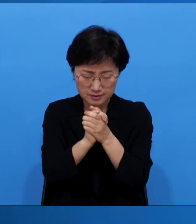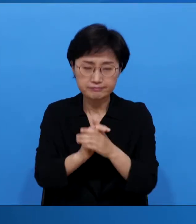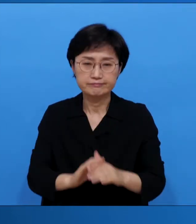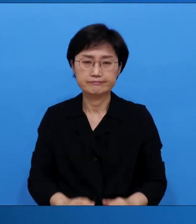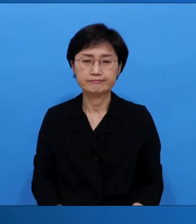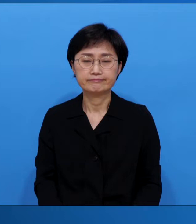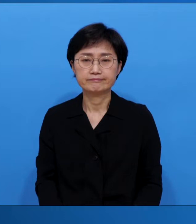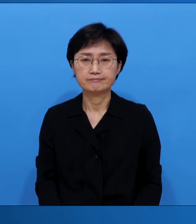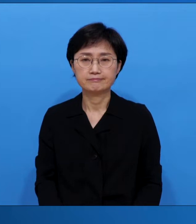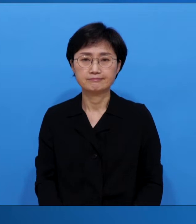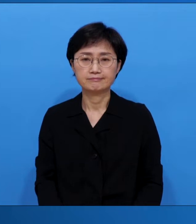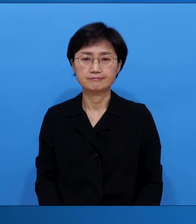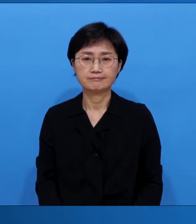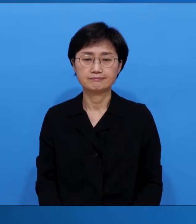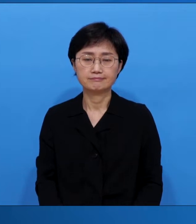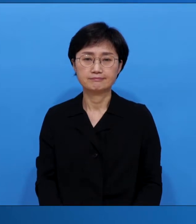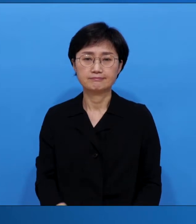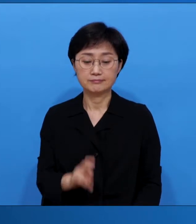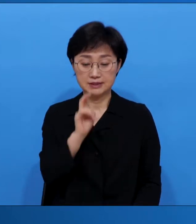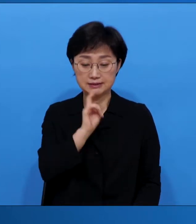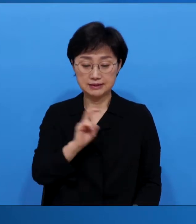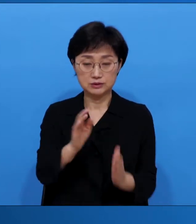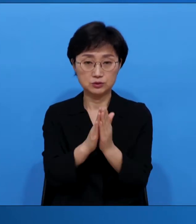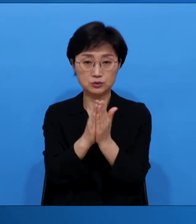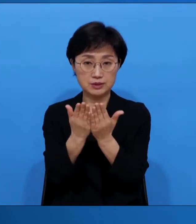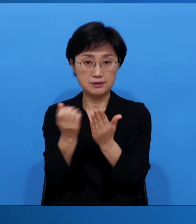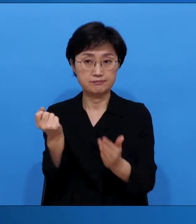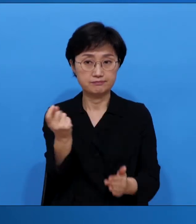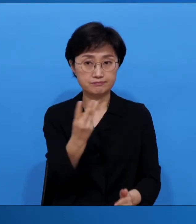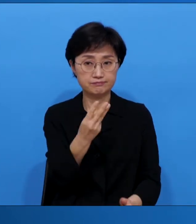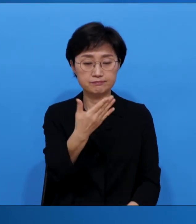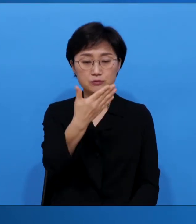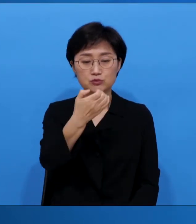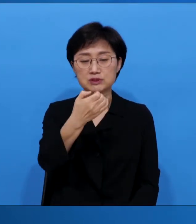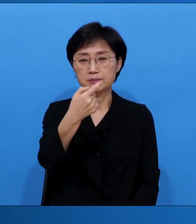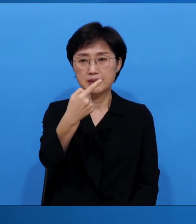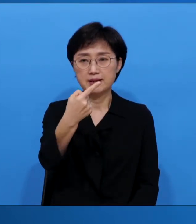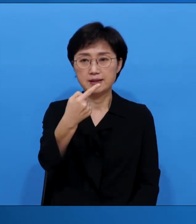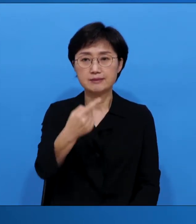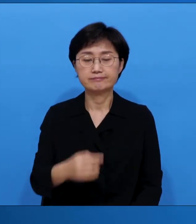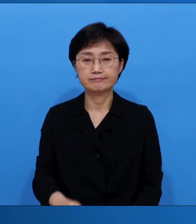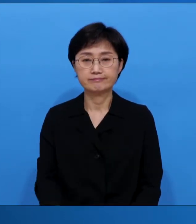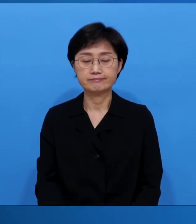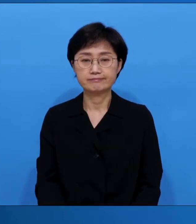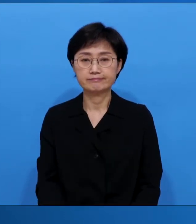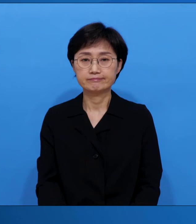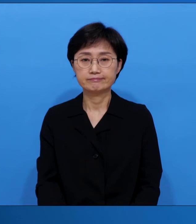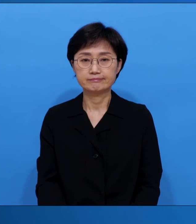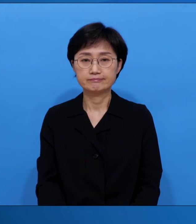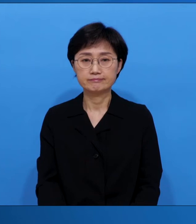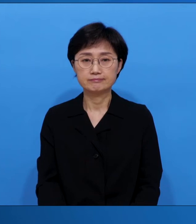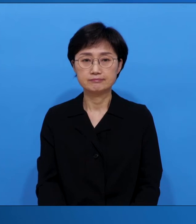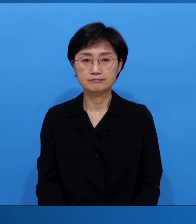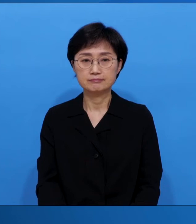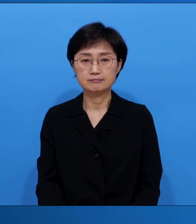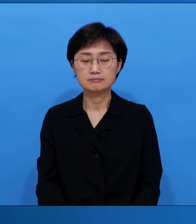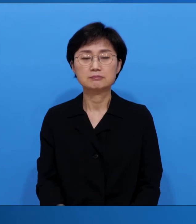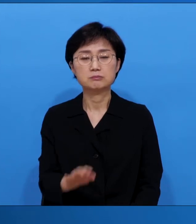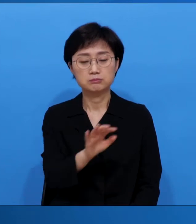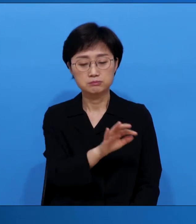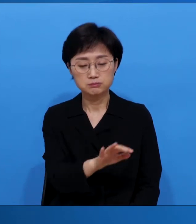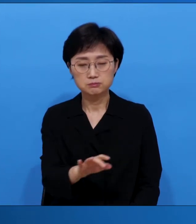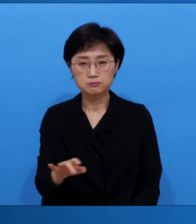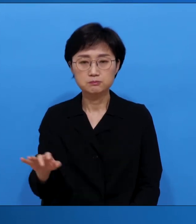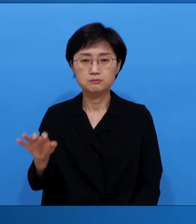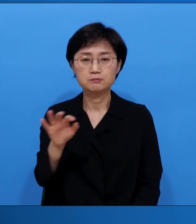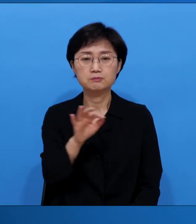we pray. 아멘. Amen. 찬송 91장을 찬송드립니다. Let us sing hymn 91 together.